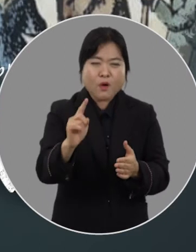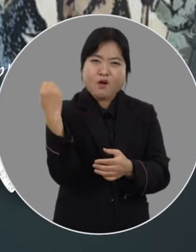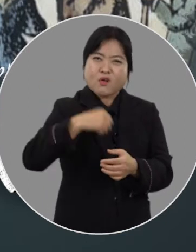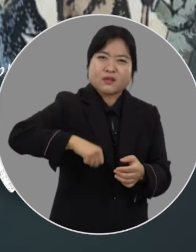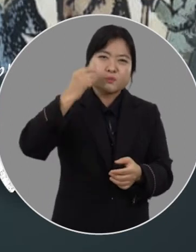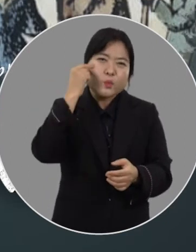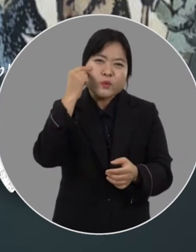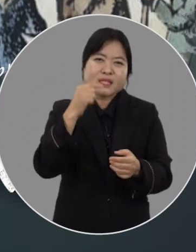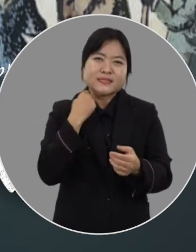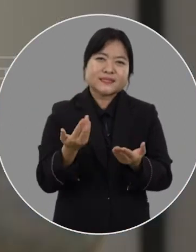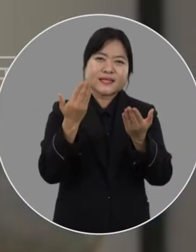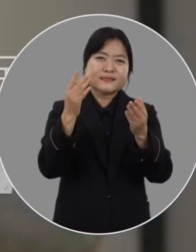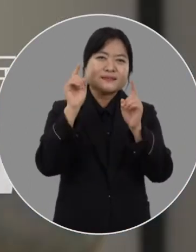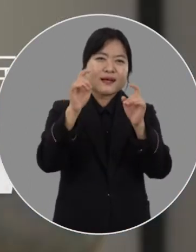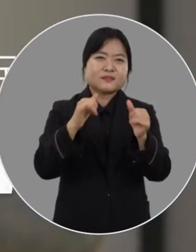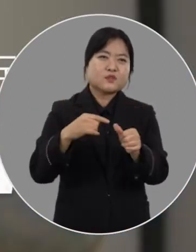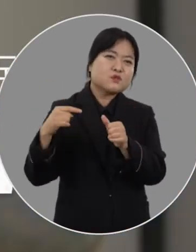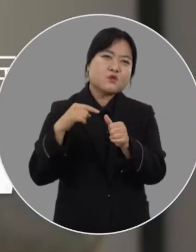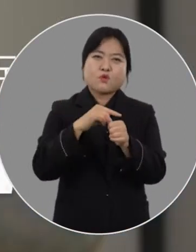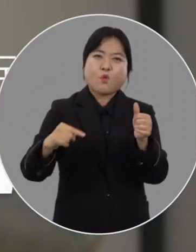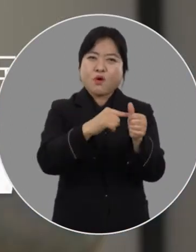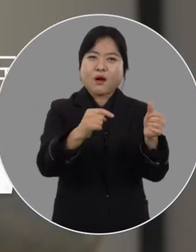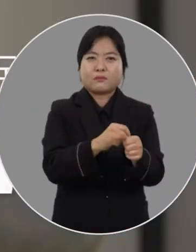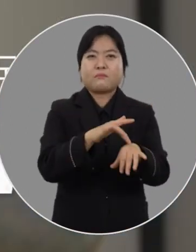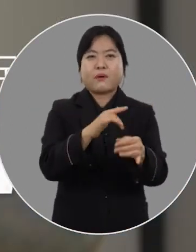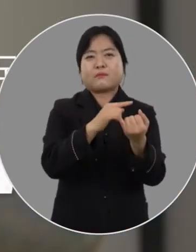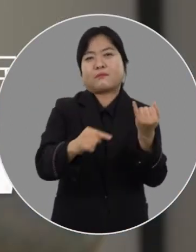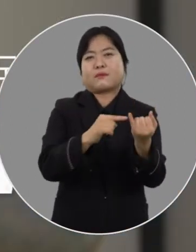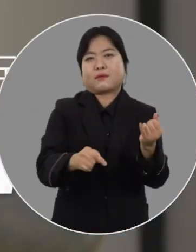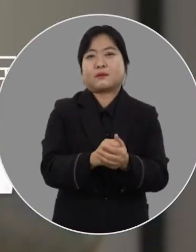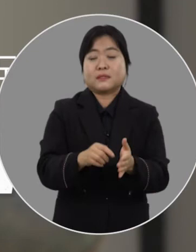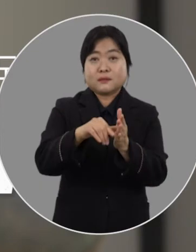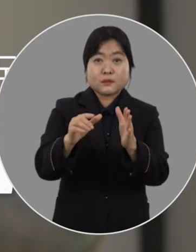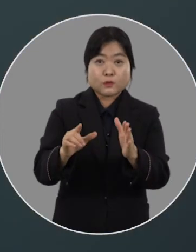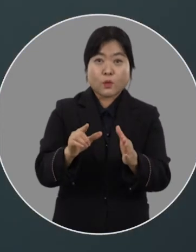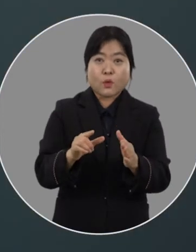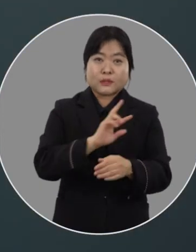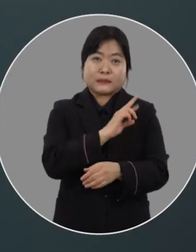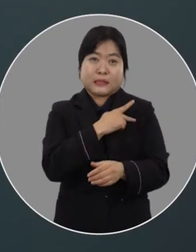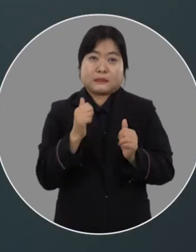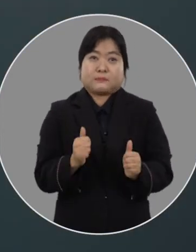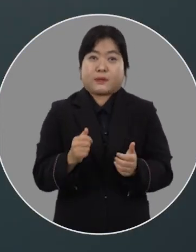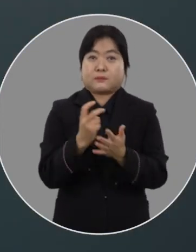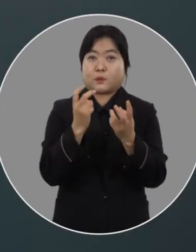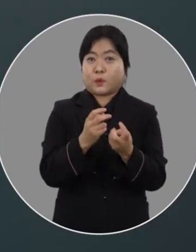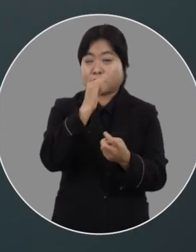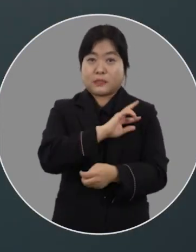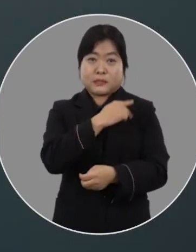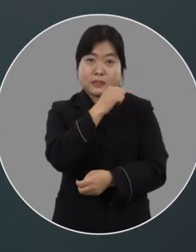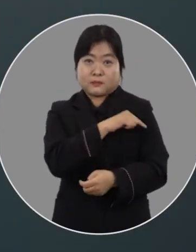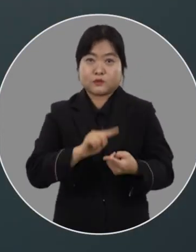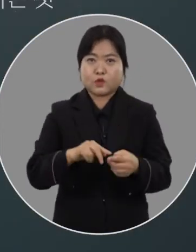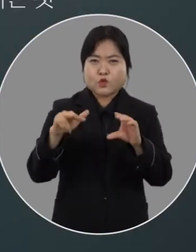마녀 사냥이었던 것입니다. 물론 중세 때도 이단 심판제도가 있었습니다. 이단이라고 하는 것은